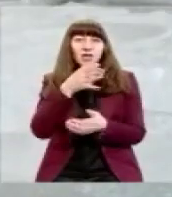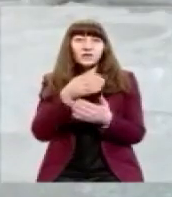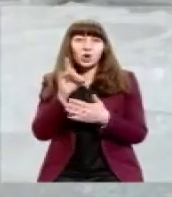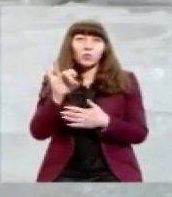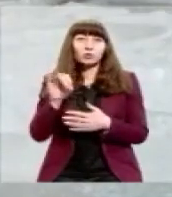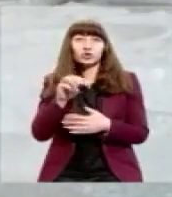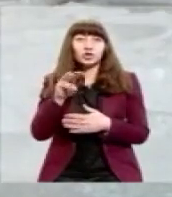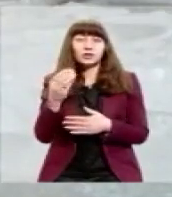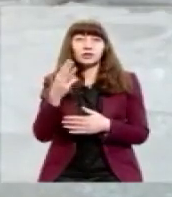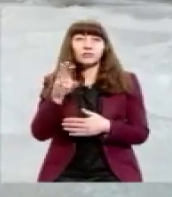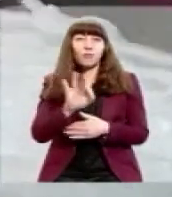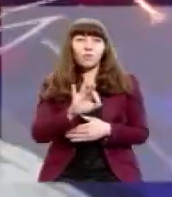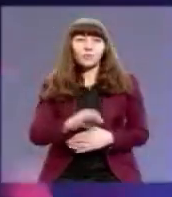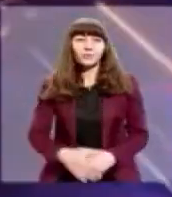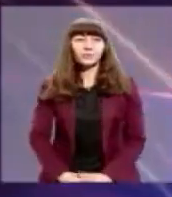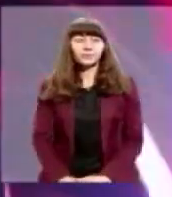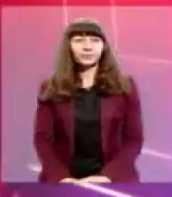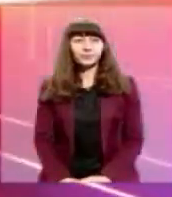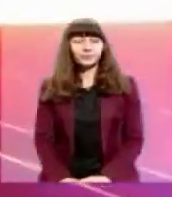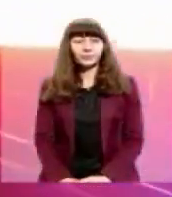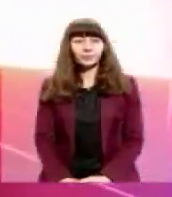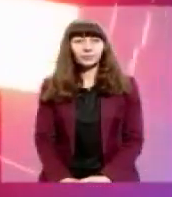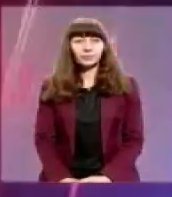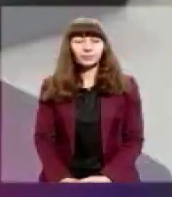стало причиной аварии?